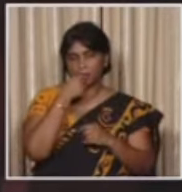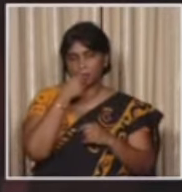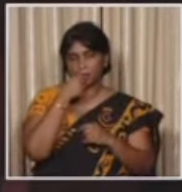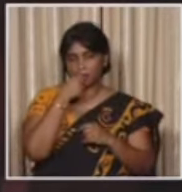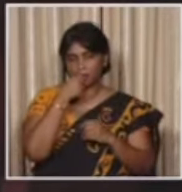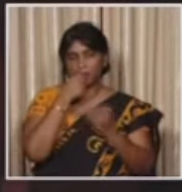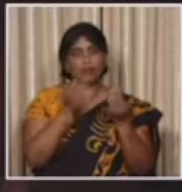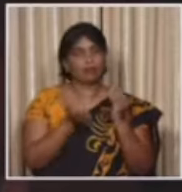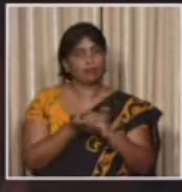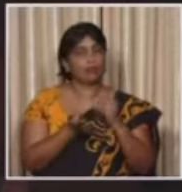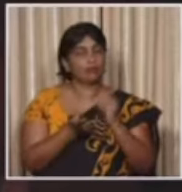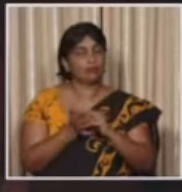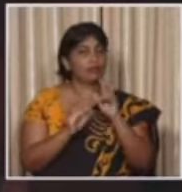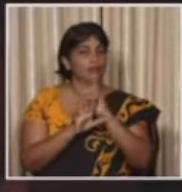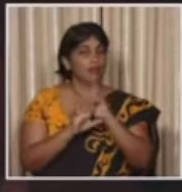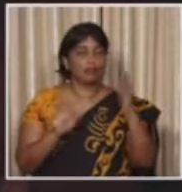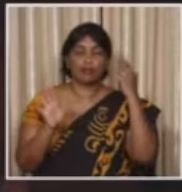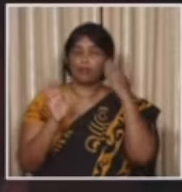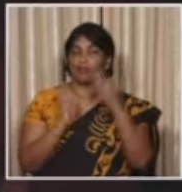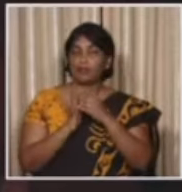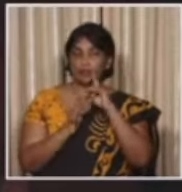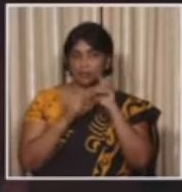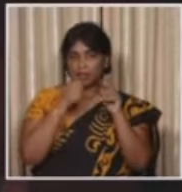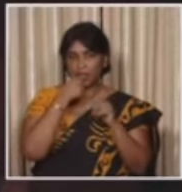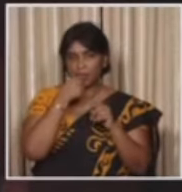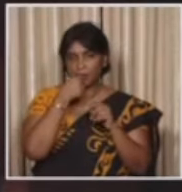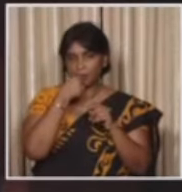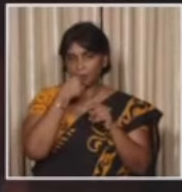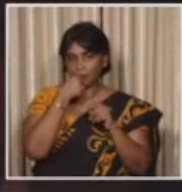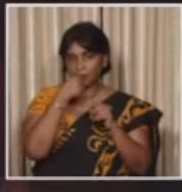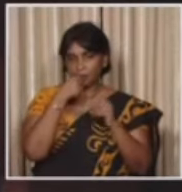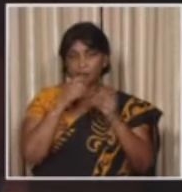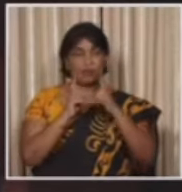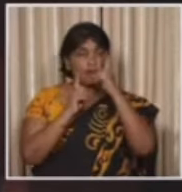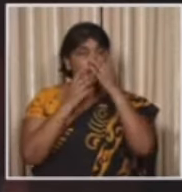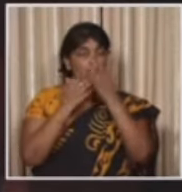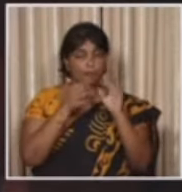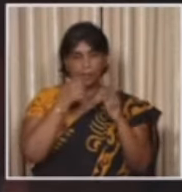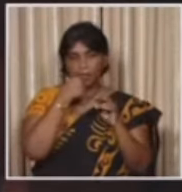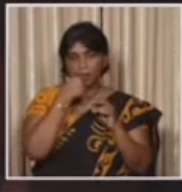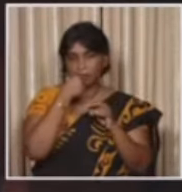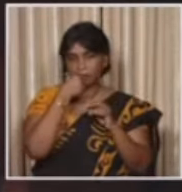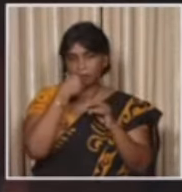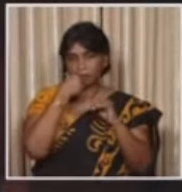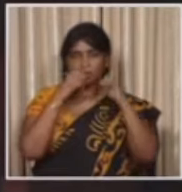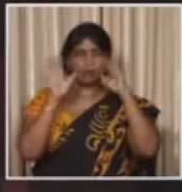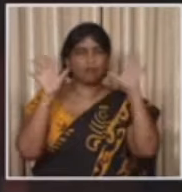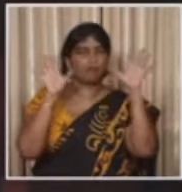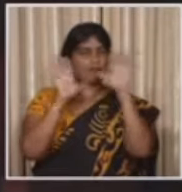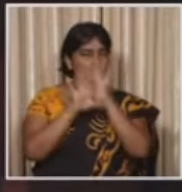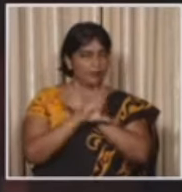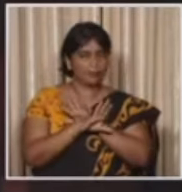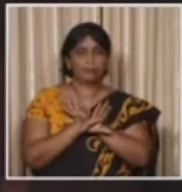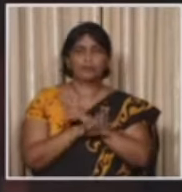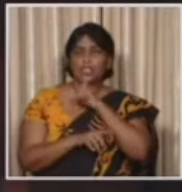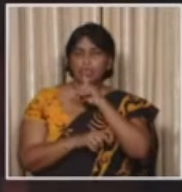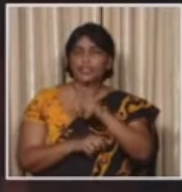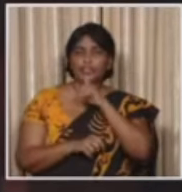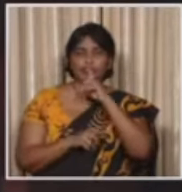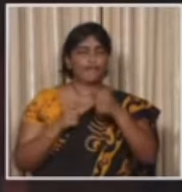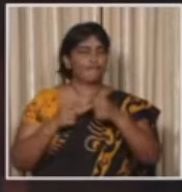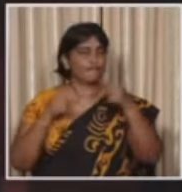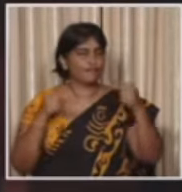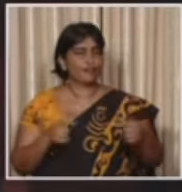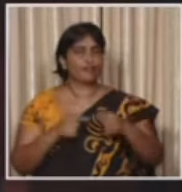18 වතාවක් මේ විෂය ගැන කතා කරයි කියලා. ආරම්භයේදී තිබුණේ අන්ධකාරය. කියන දෙයට විරුද්ධ